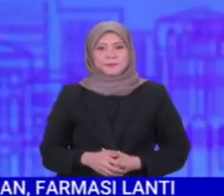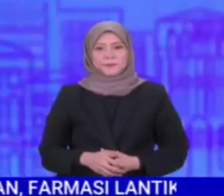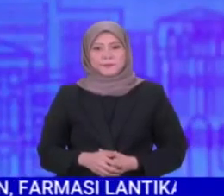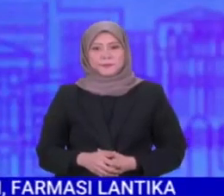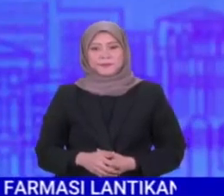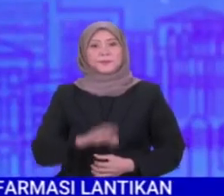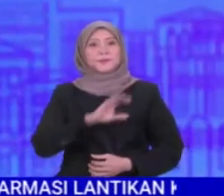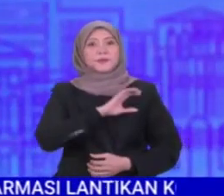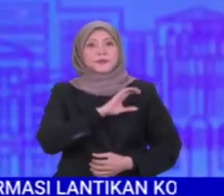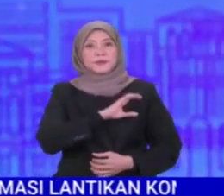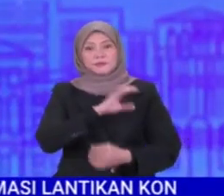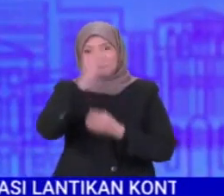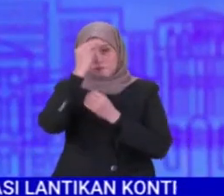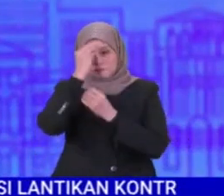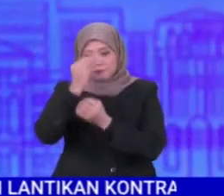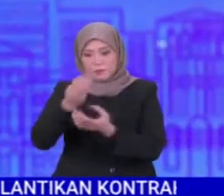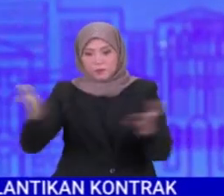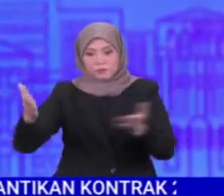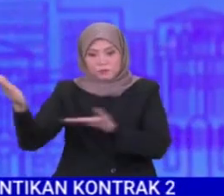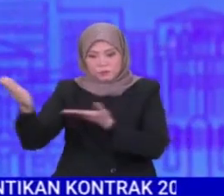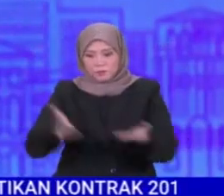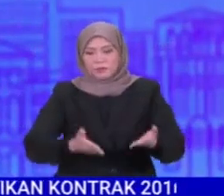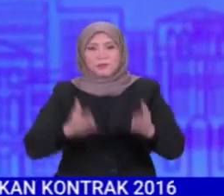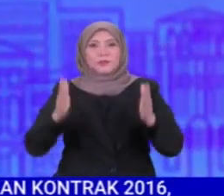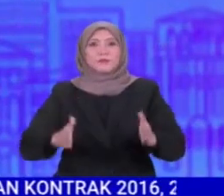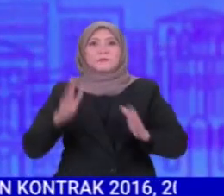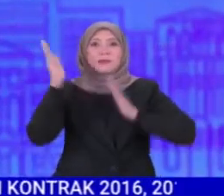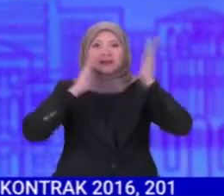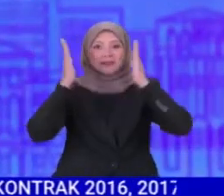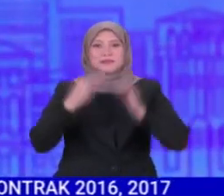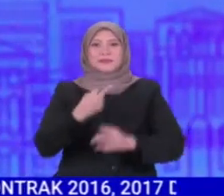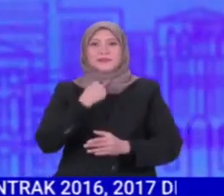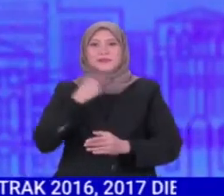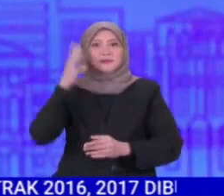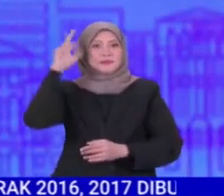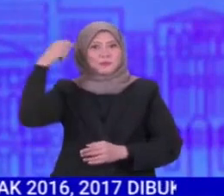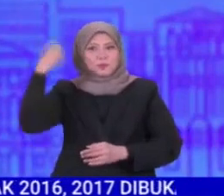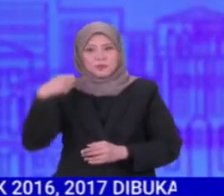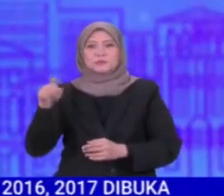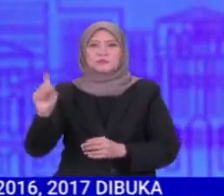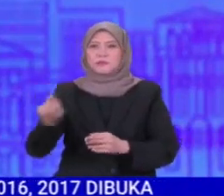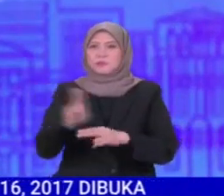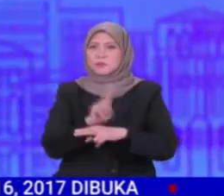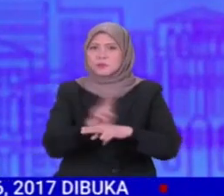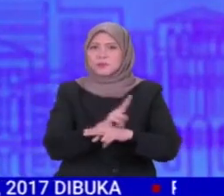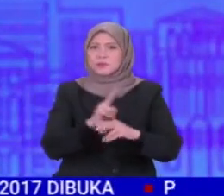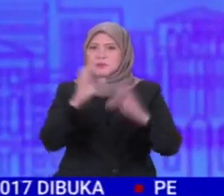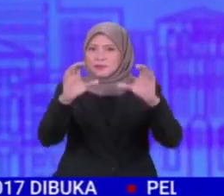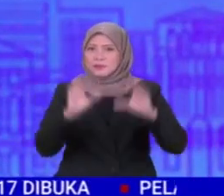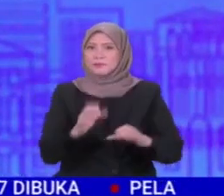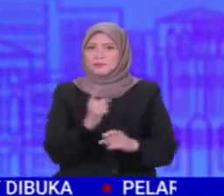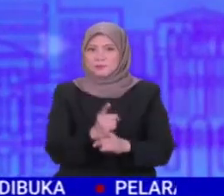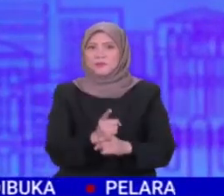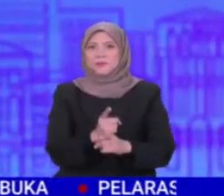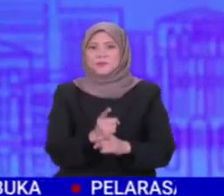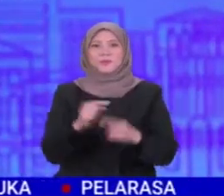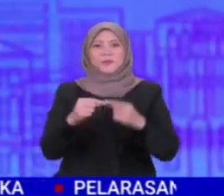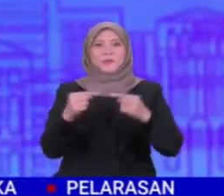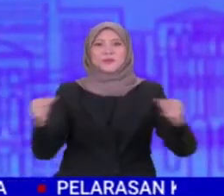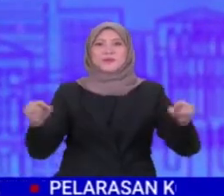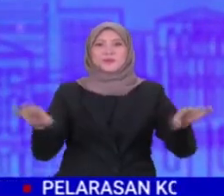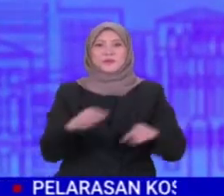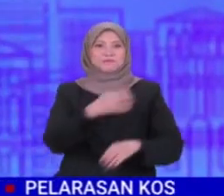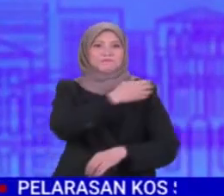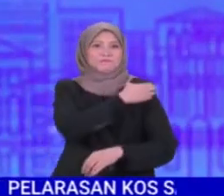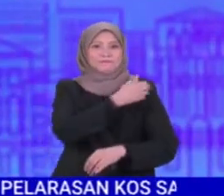Dalam hari itu, polis memaklumkan usaha bawa pulang rakyat Malaysia yang terkandas di Kemboja perlu menggunakan saluran rasmi. Keputusan dibuat